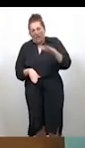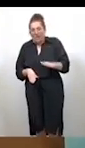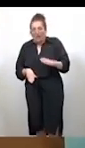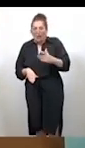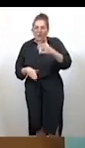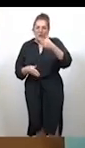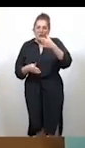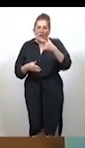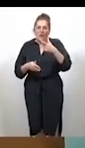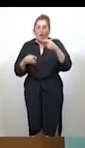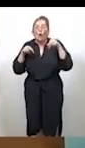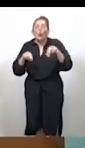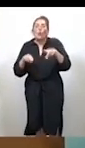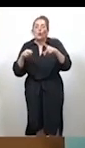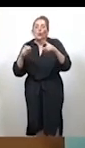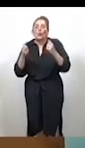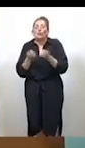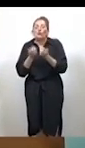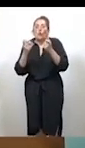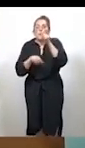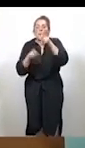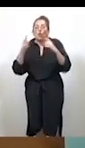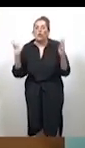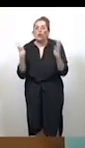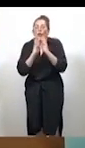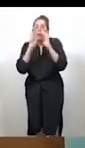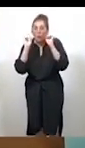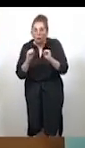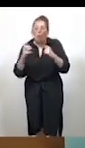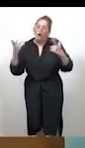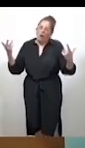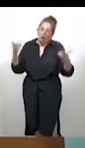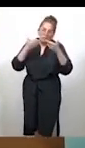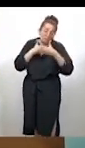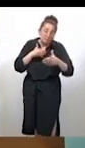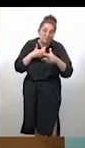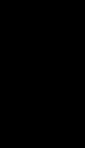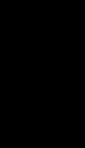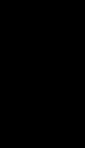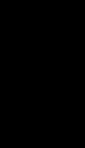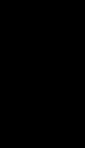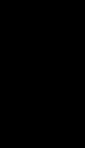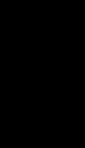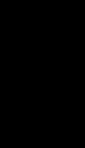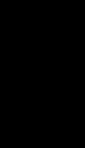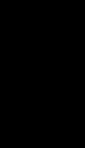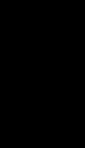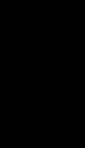plusieurs, mais c'est vraiment une ligne de conduite prioritaire qu'on a donnée à InCité. Je vous remercie.